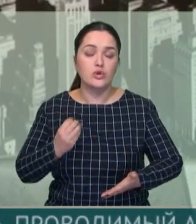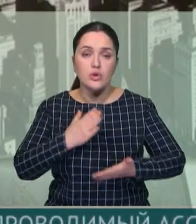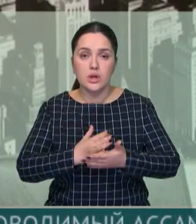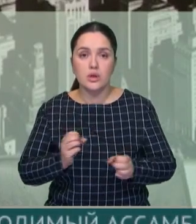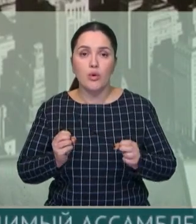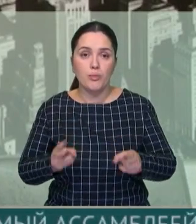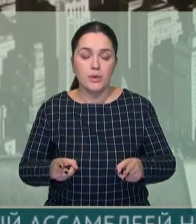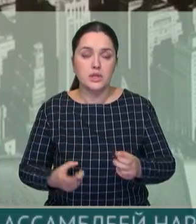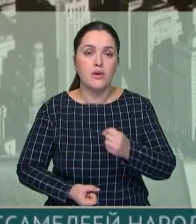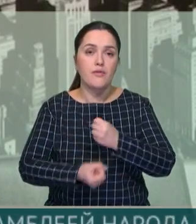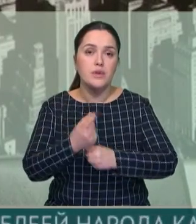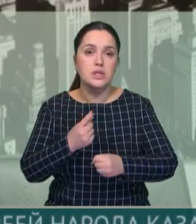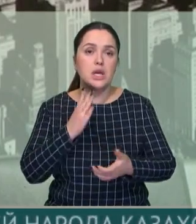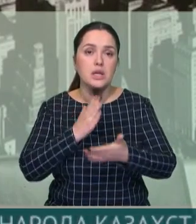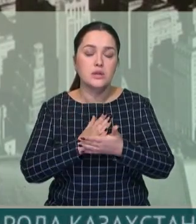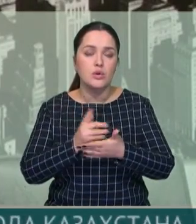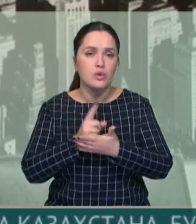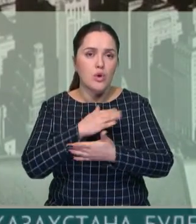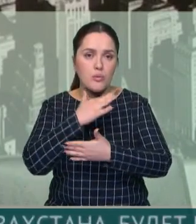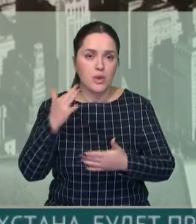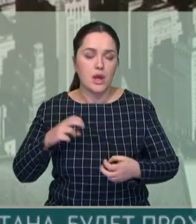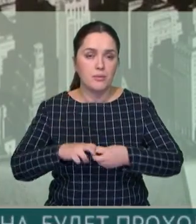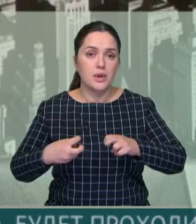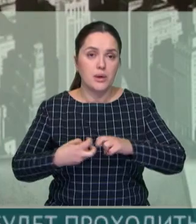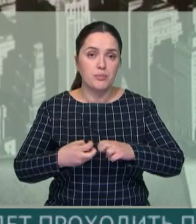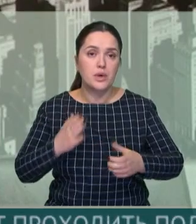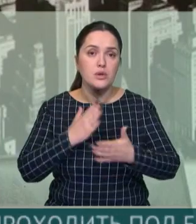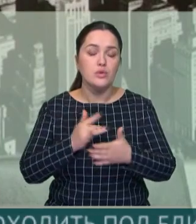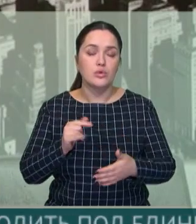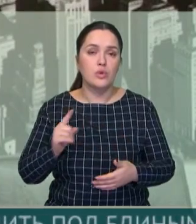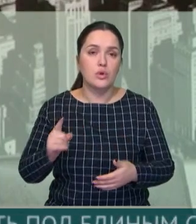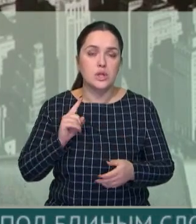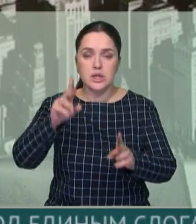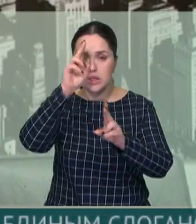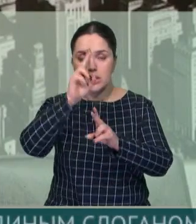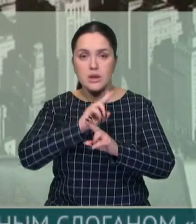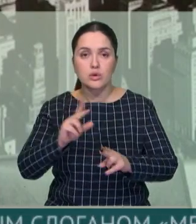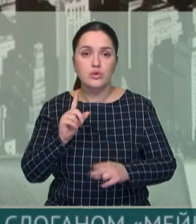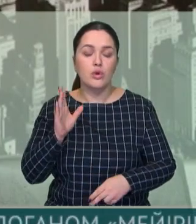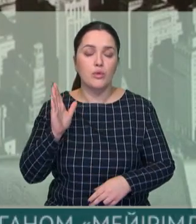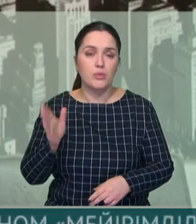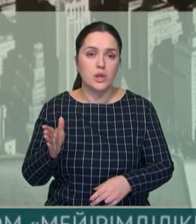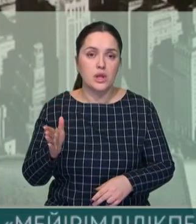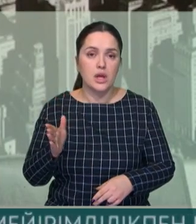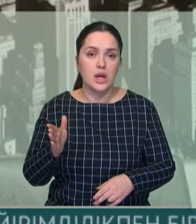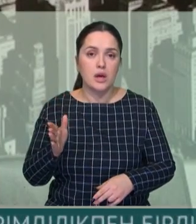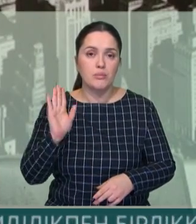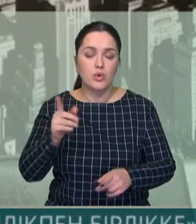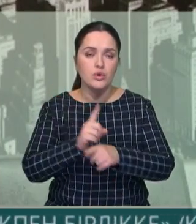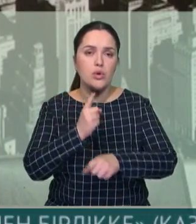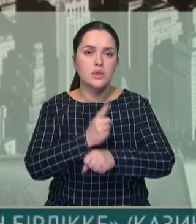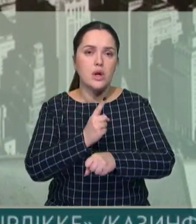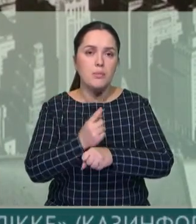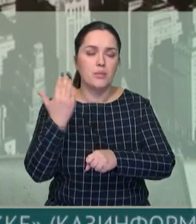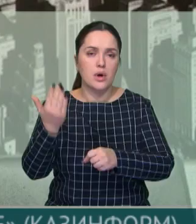риски возникновения пузыря на рынке, есть, соответственно, и негативные ожидания, в частности, воздействия санкций. То есть, если